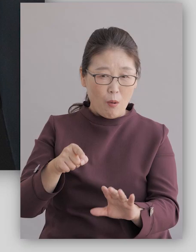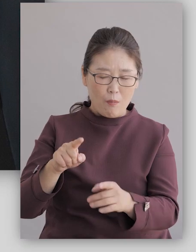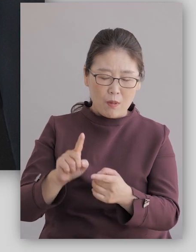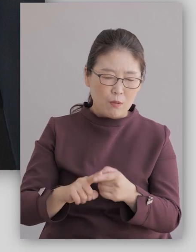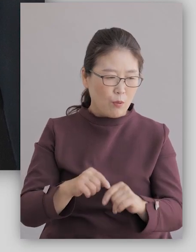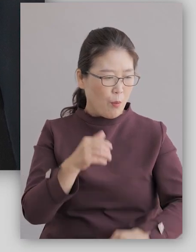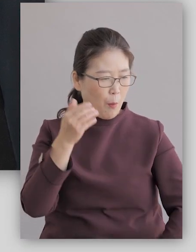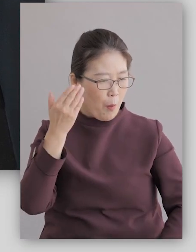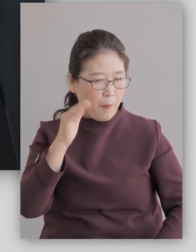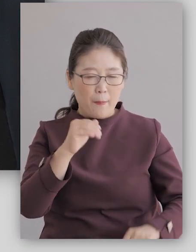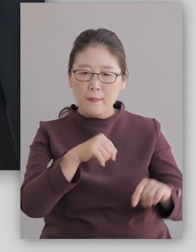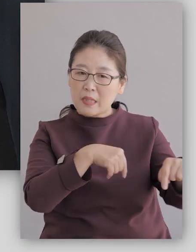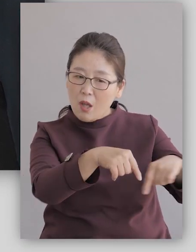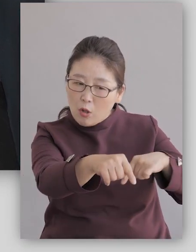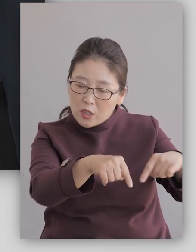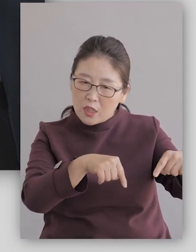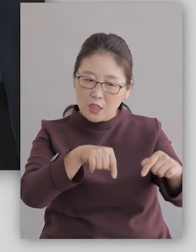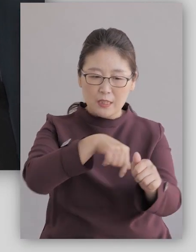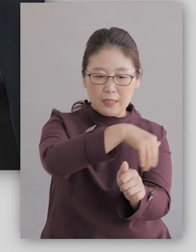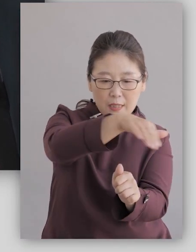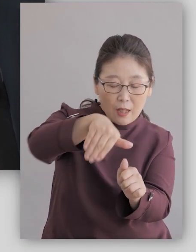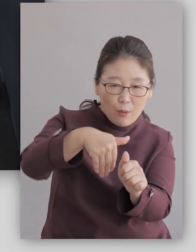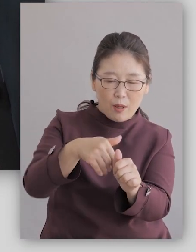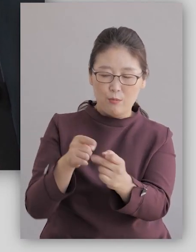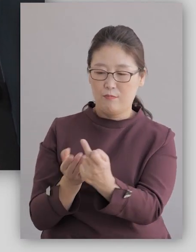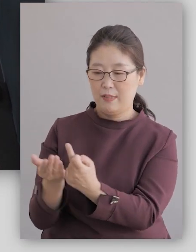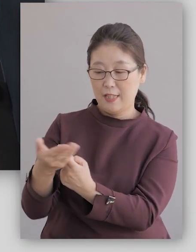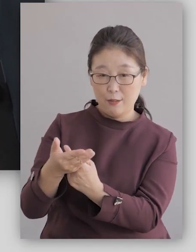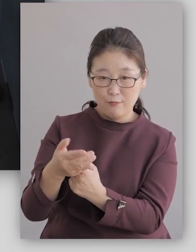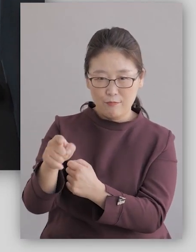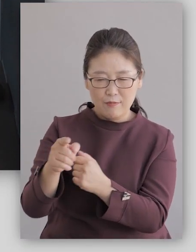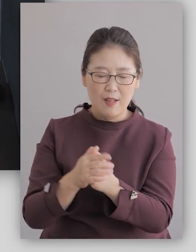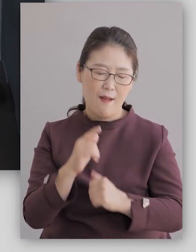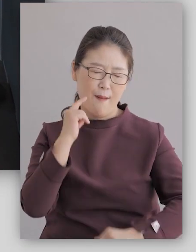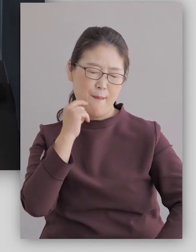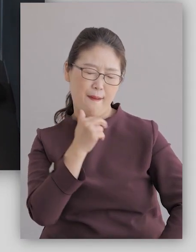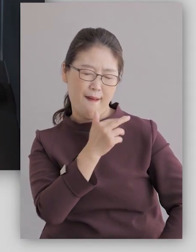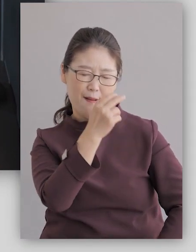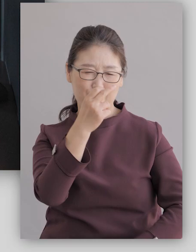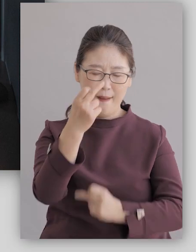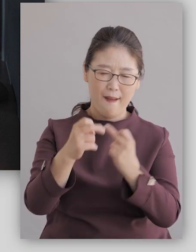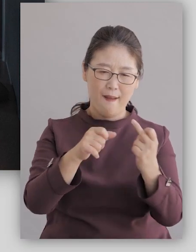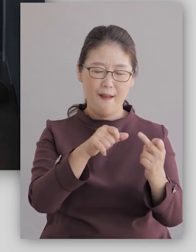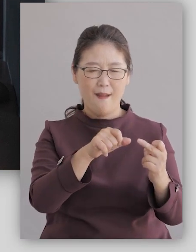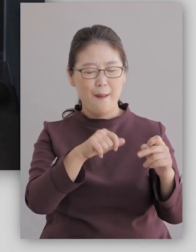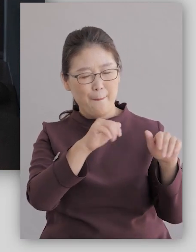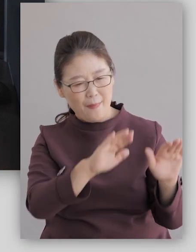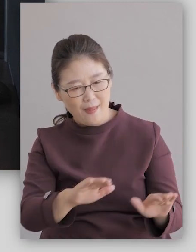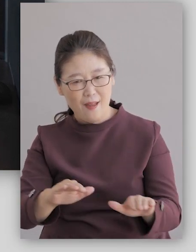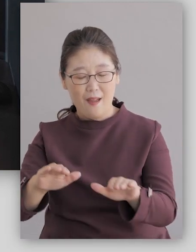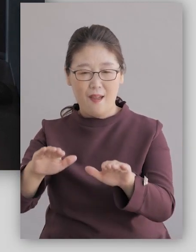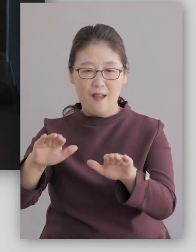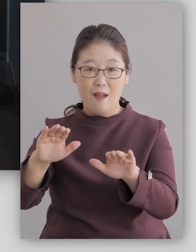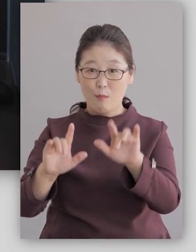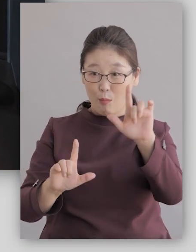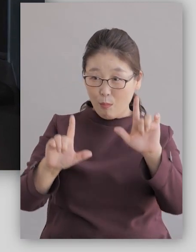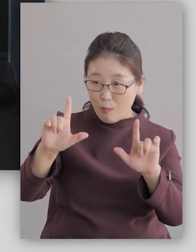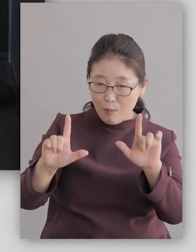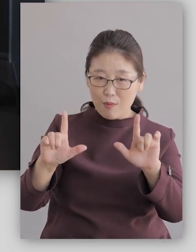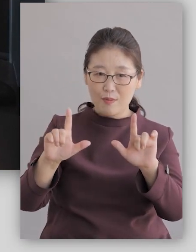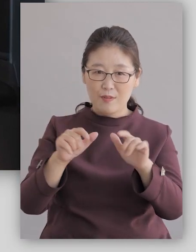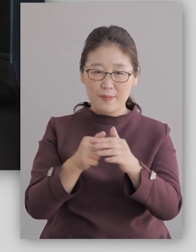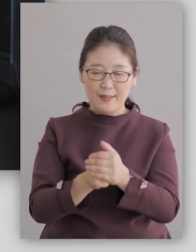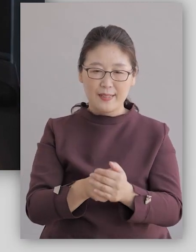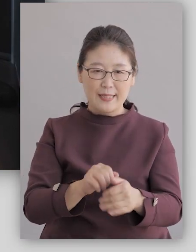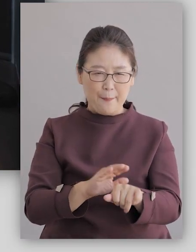정치 사회적인 부분과 제주의 아름다운 풍경을 굉장히 잘 편집을 하고